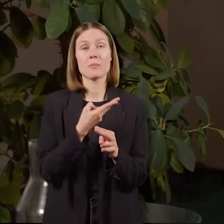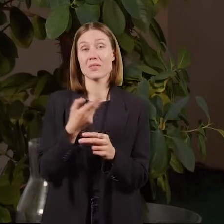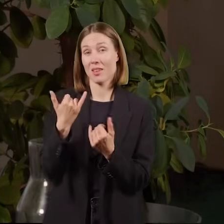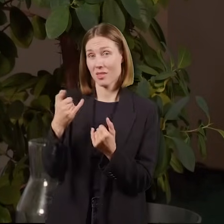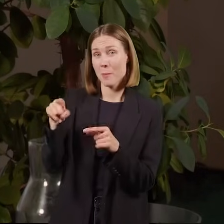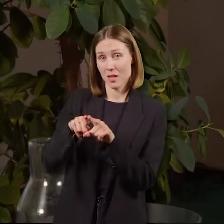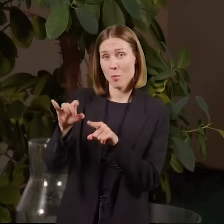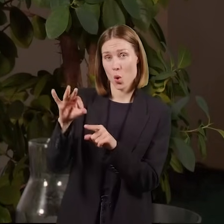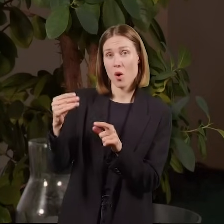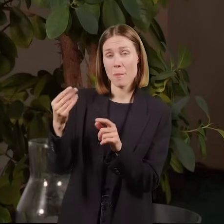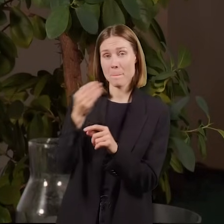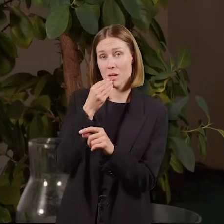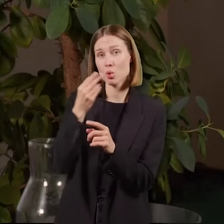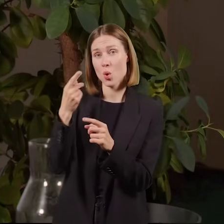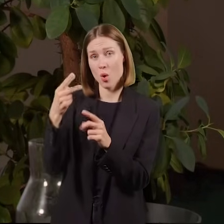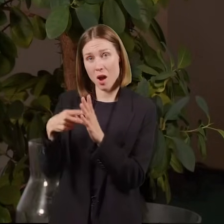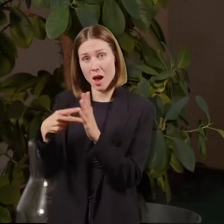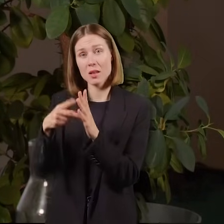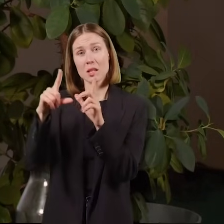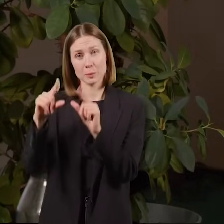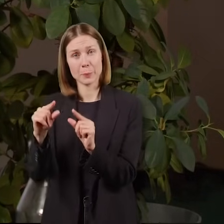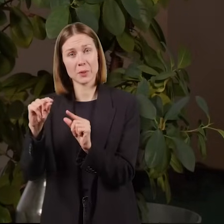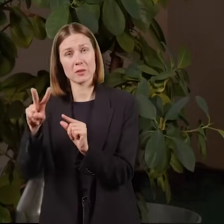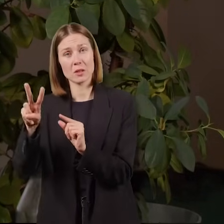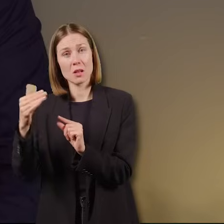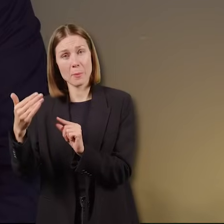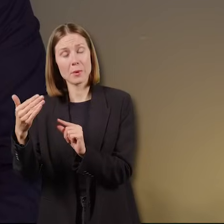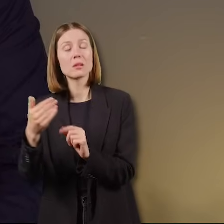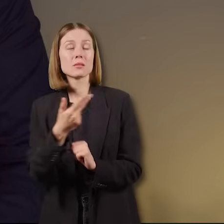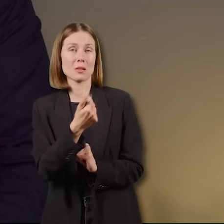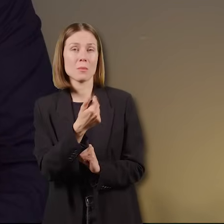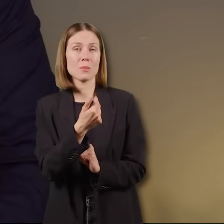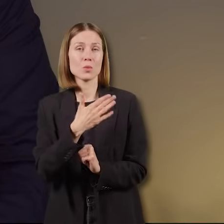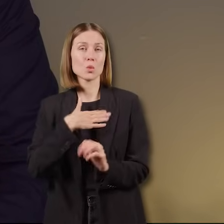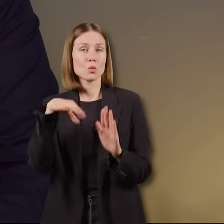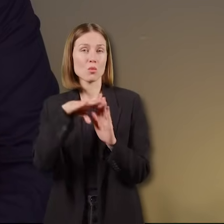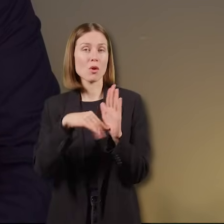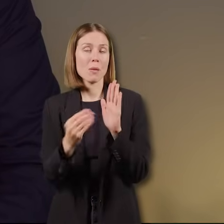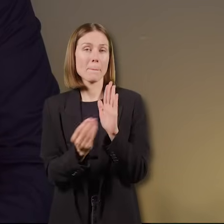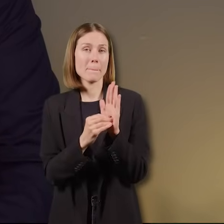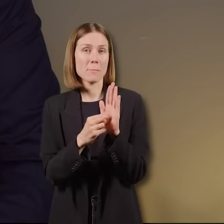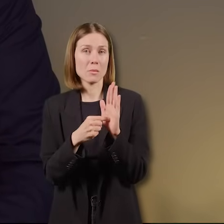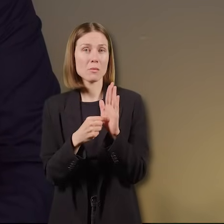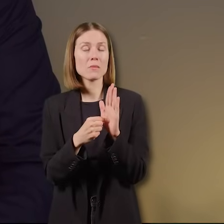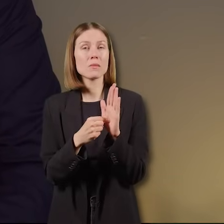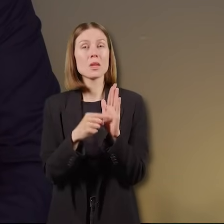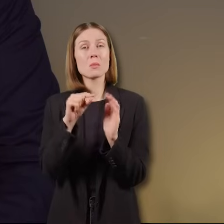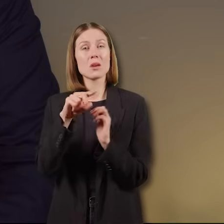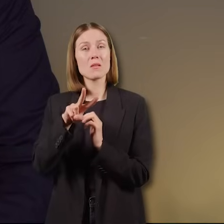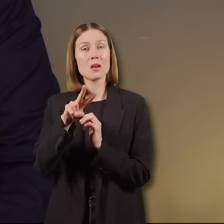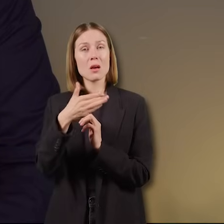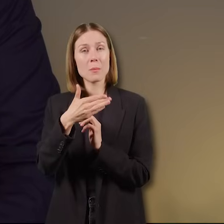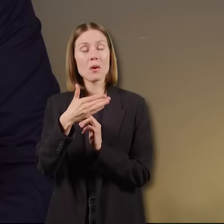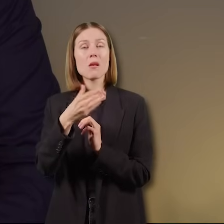ir, kainos, taip, kainų mažinimo per PVM. Taip, ir per PVM mes einam, mūsų programoje yra tas parašyta, kad per PVM mes